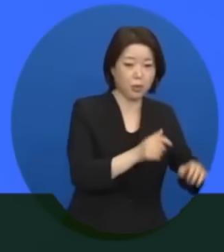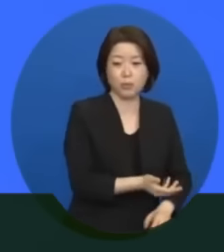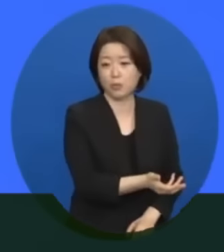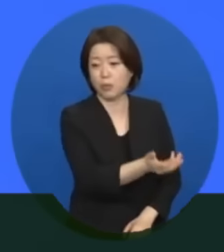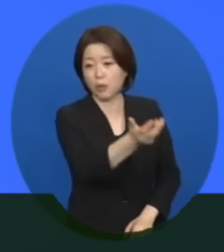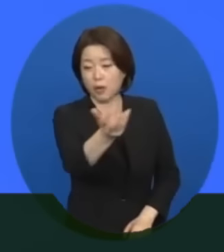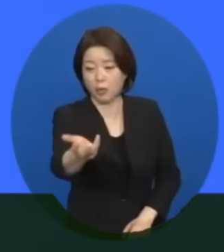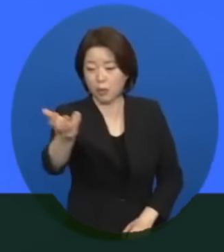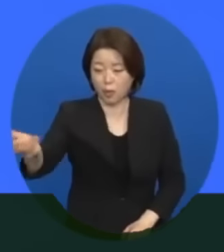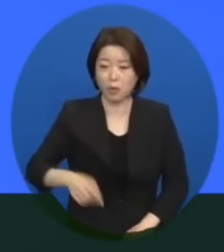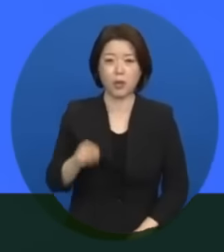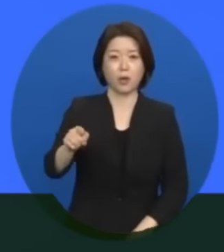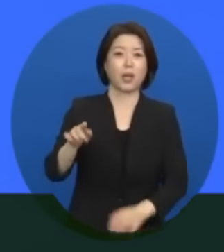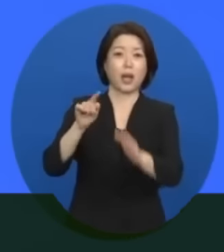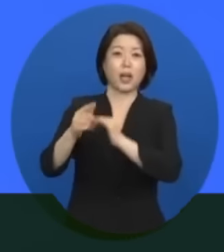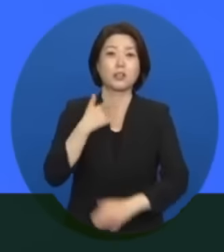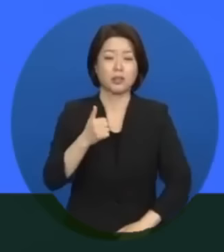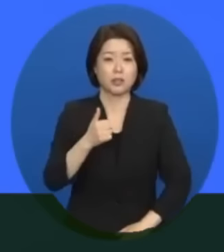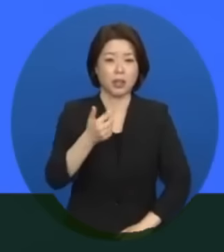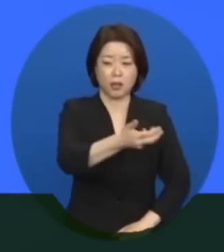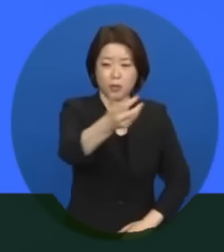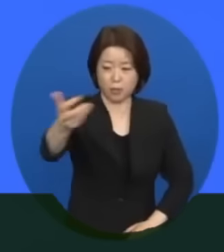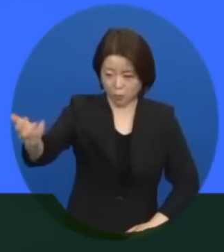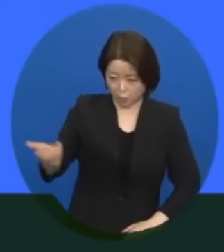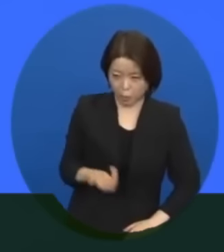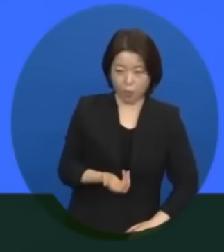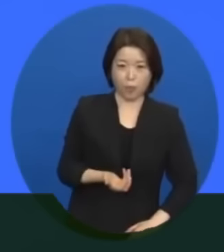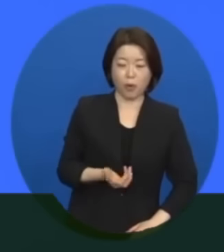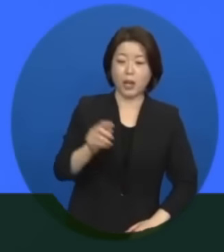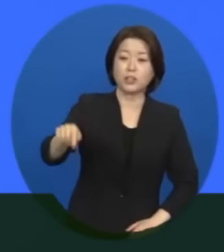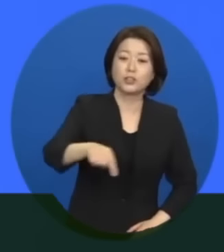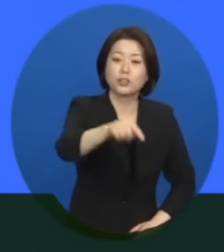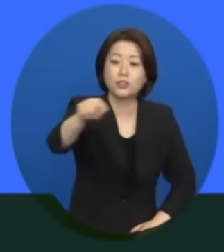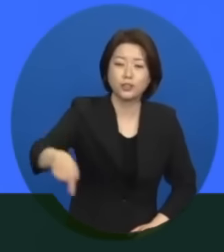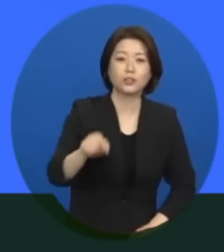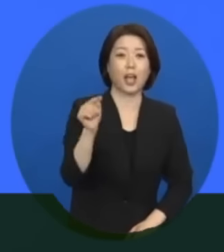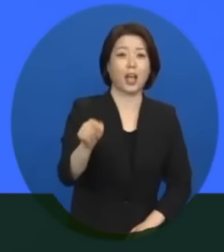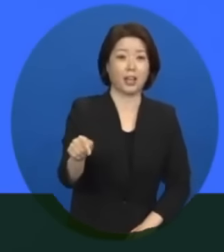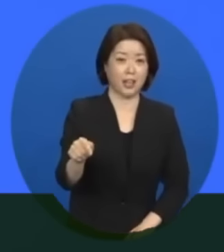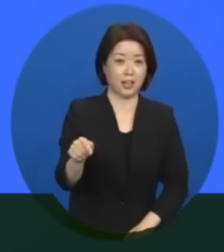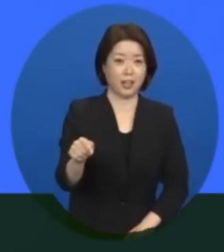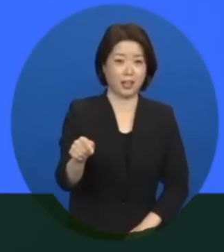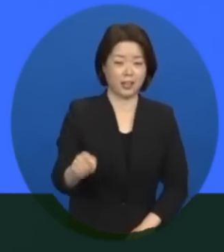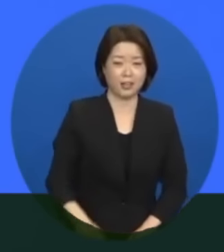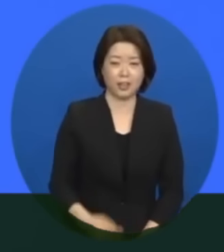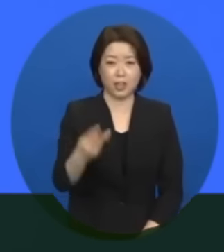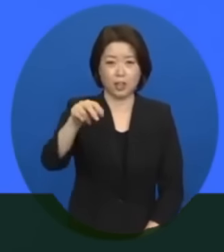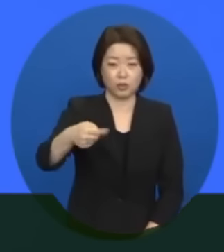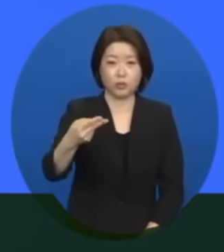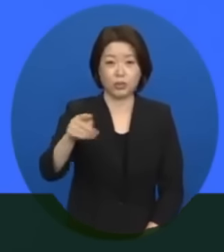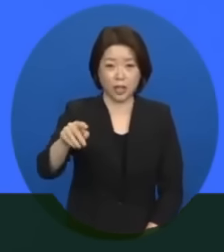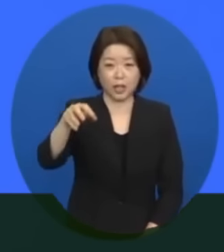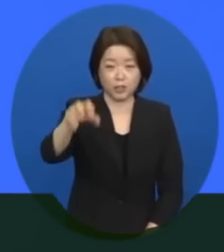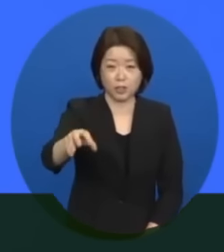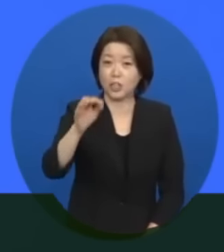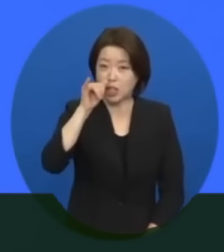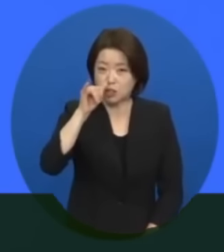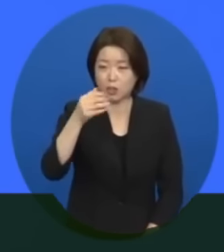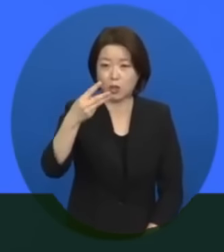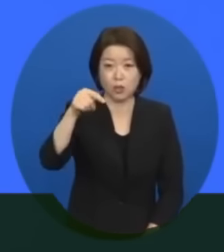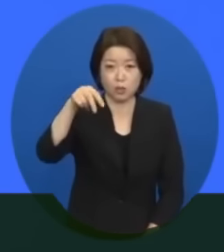지나갑니다 그래서 가사로 다시 돌아가고 지나가는 지역에 바로 이루라는 지역이 있었던